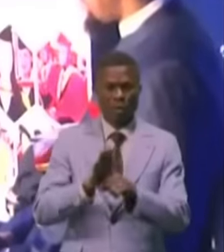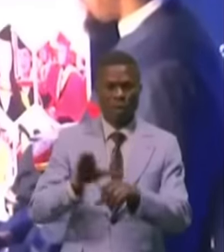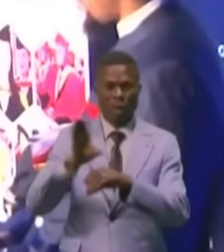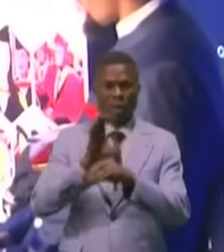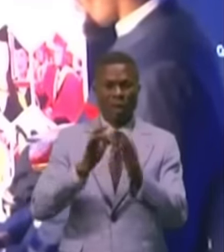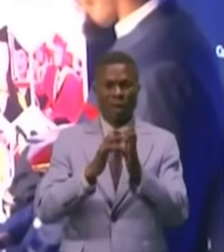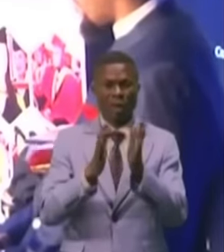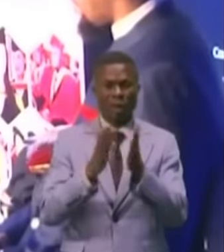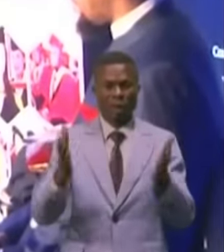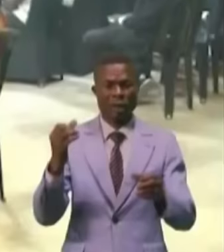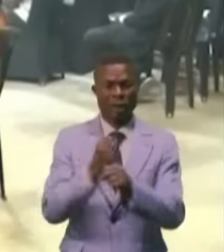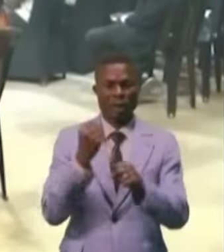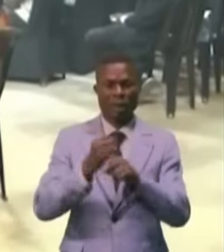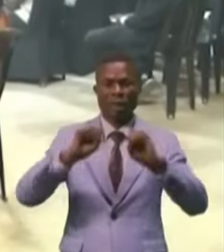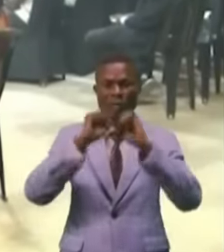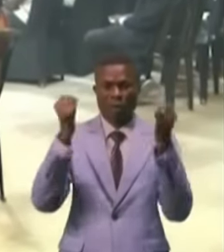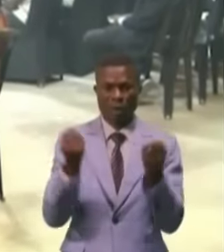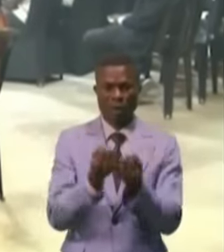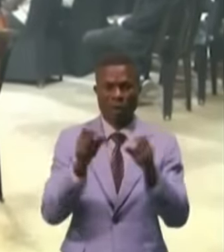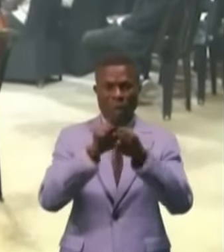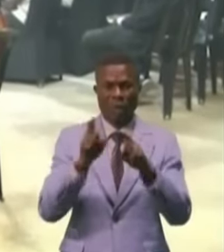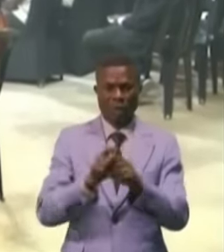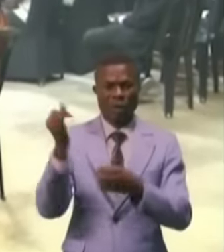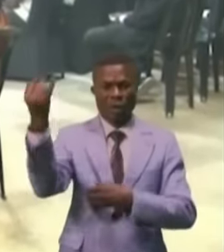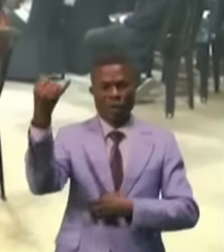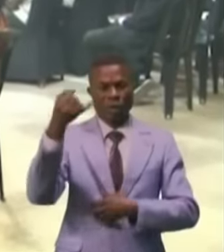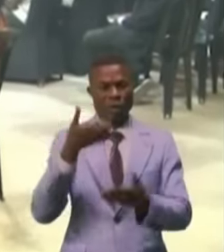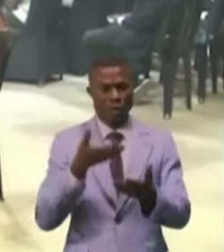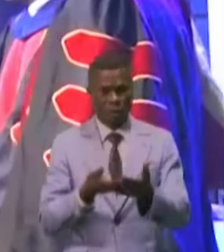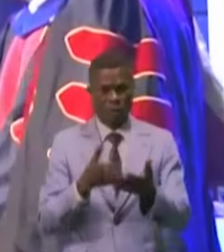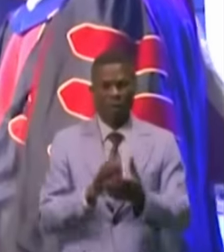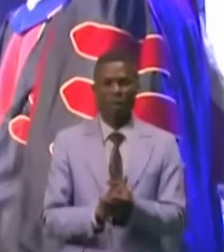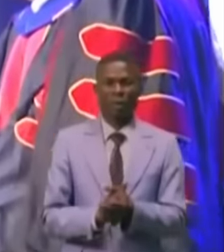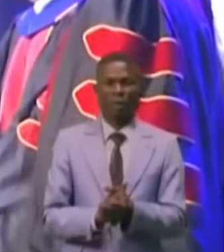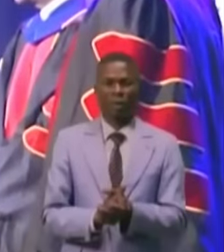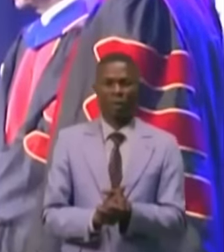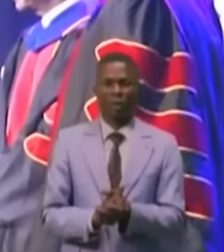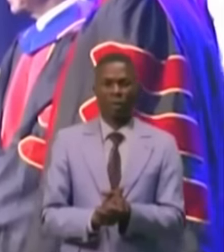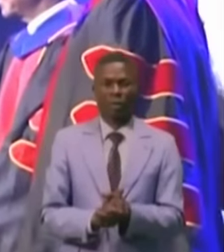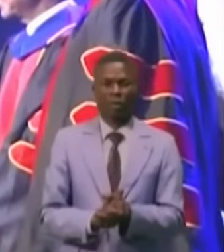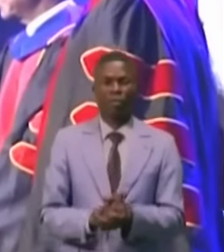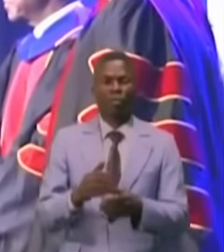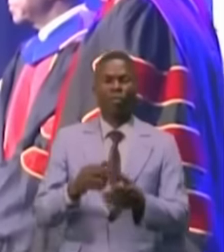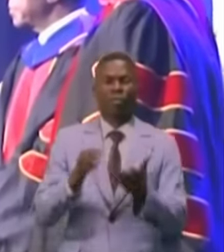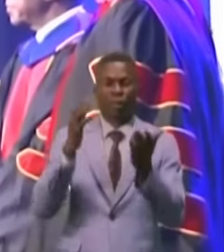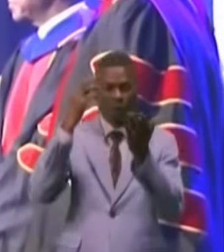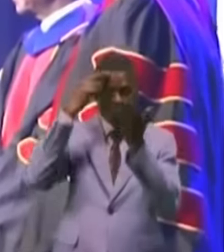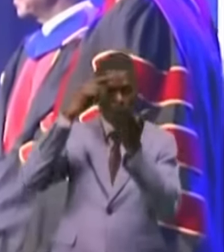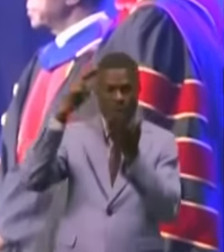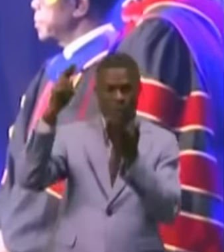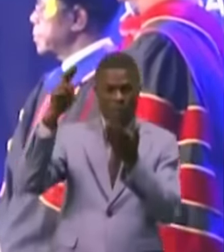ses œuvres sociales mais aussi artistiques. Triumph Biblical University,